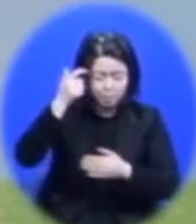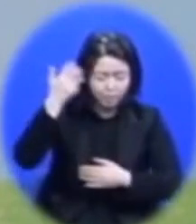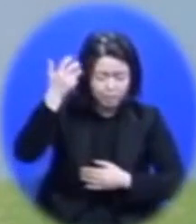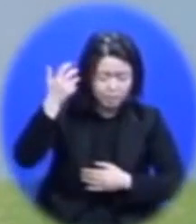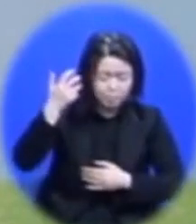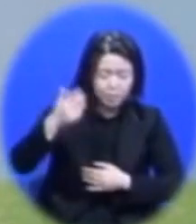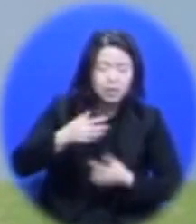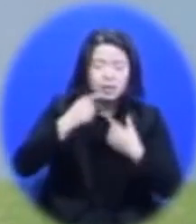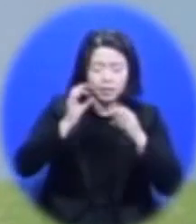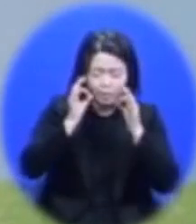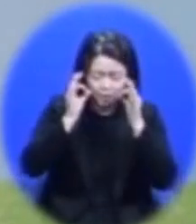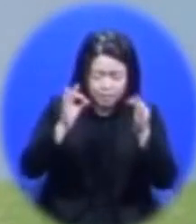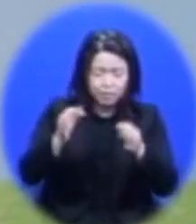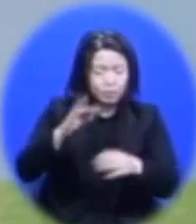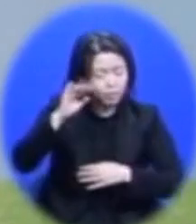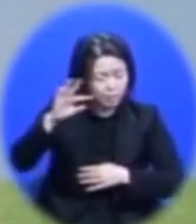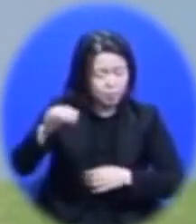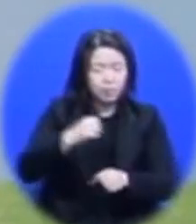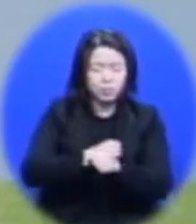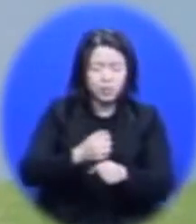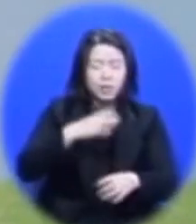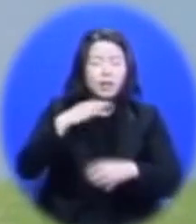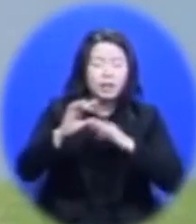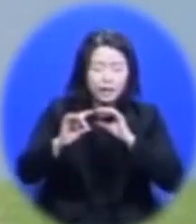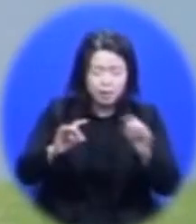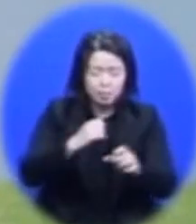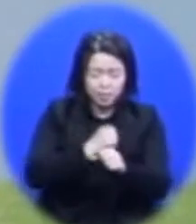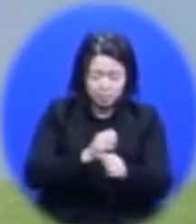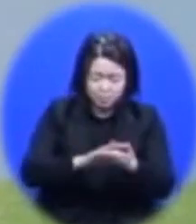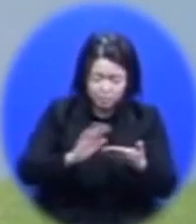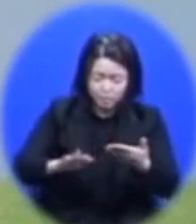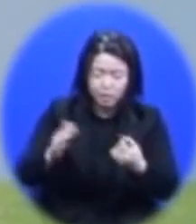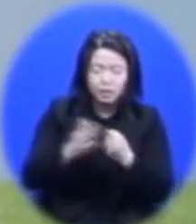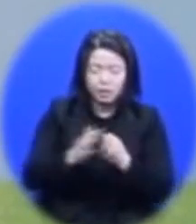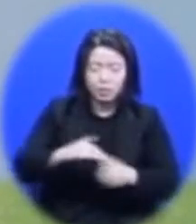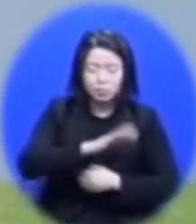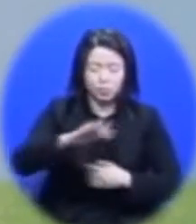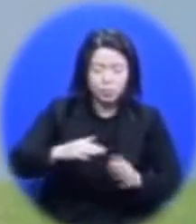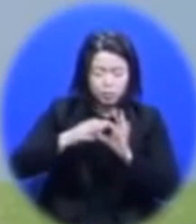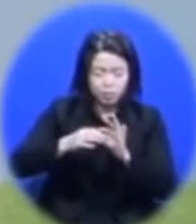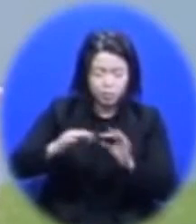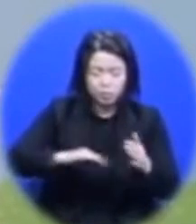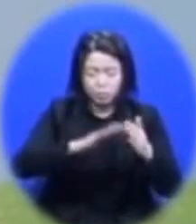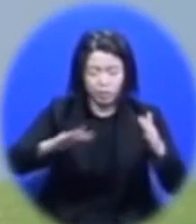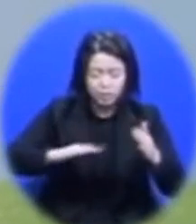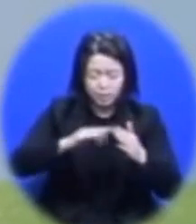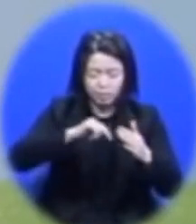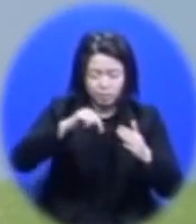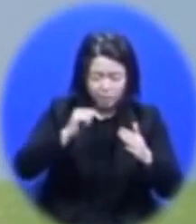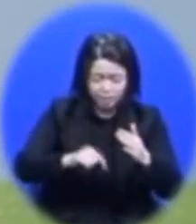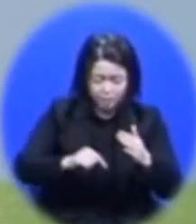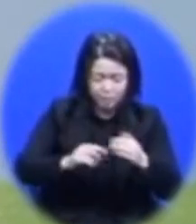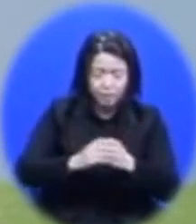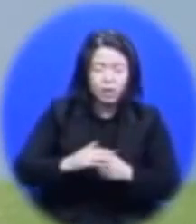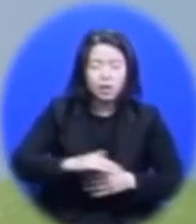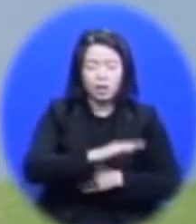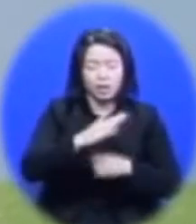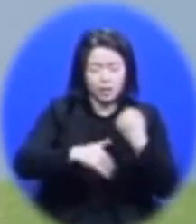간절하고 사모합니다. 갈망합니다. 그래서 저희들을 통해서 저희 가정 안에